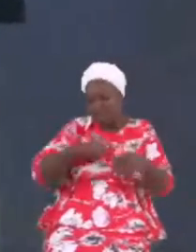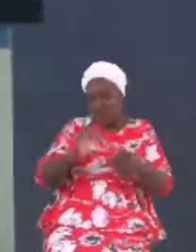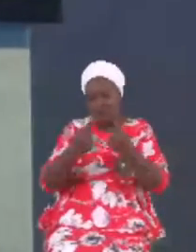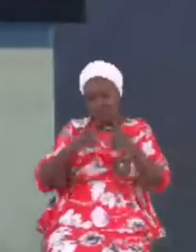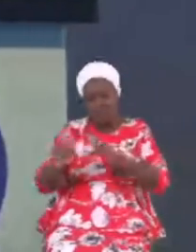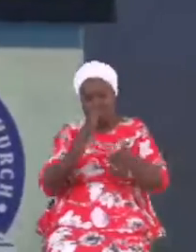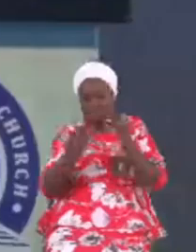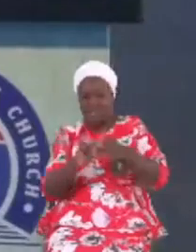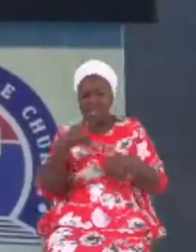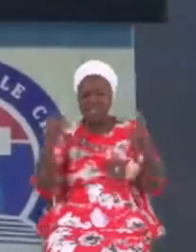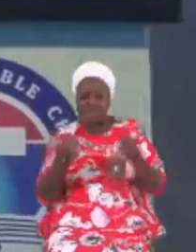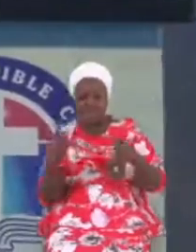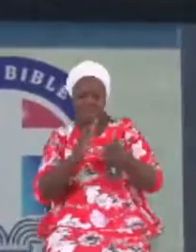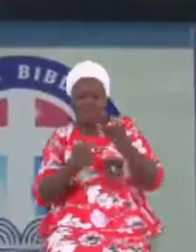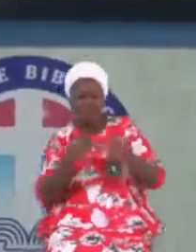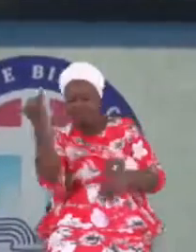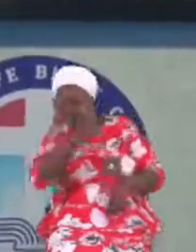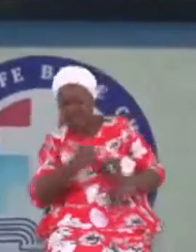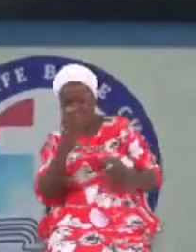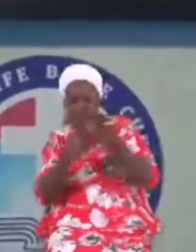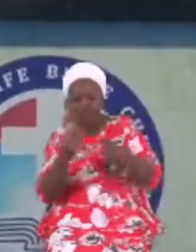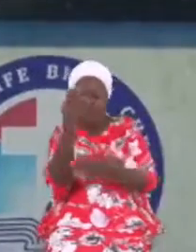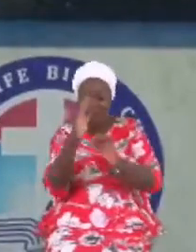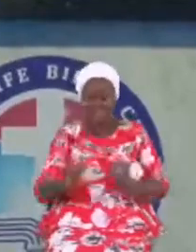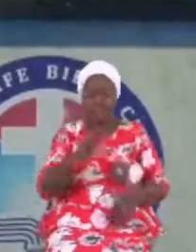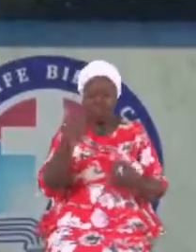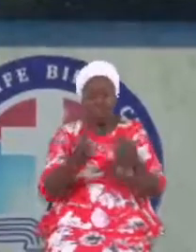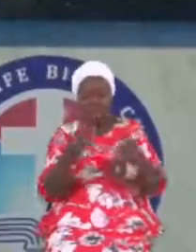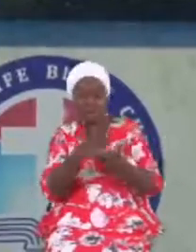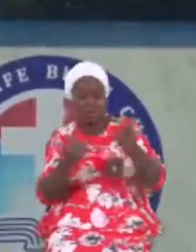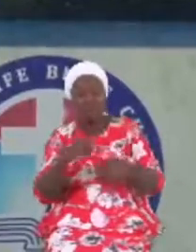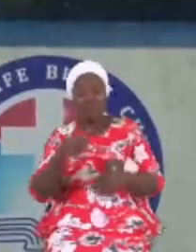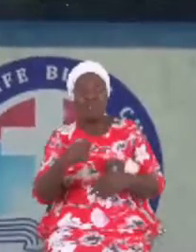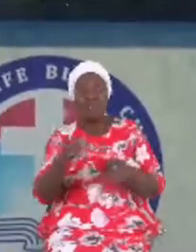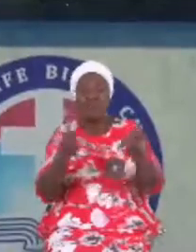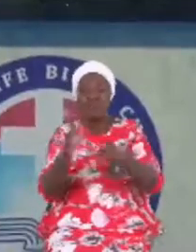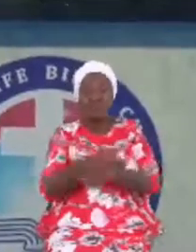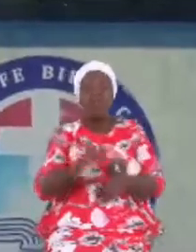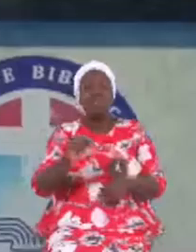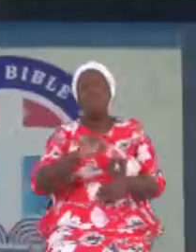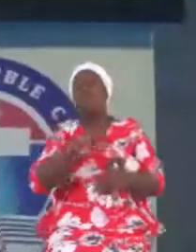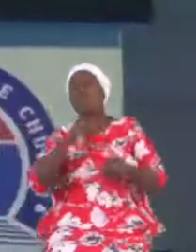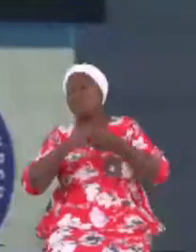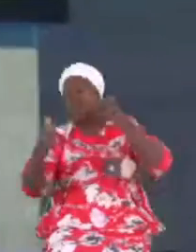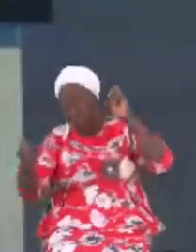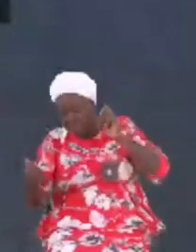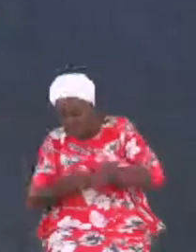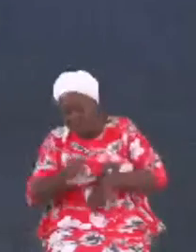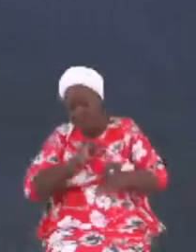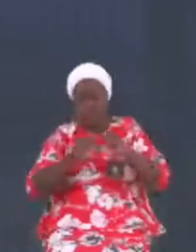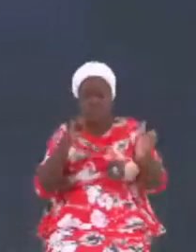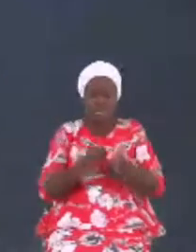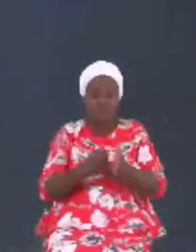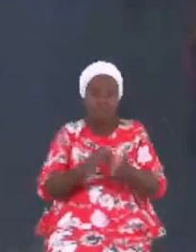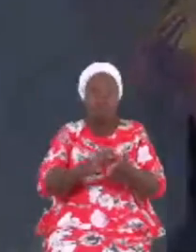faire quelque chose d'insensé, de plaisir, je le fais. Je suis large d'esprit. Ceux